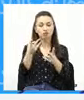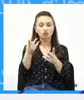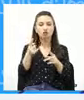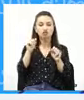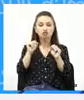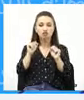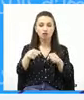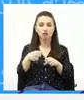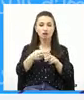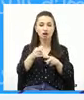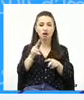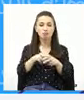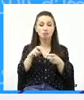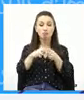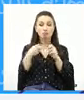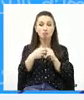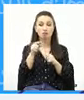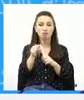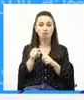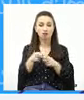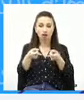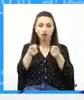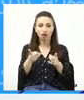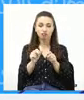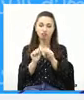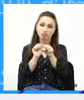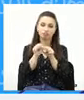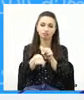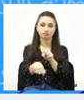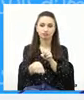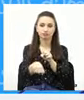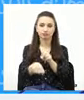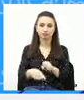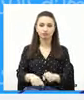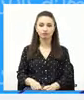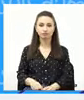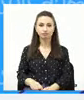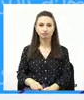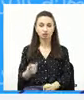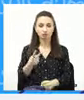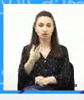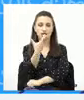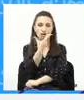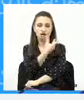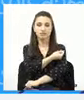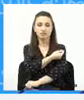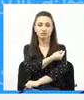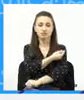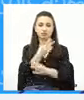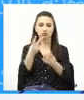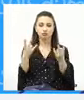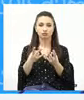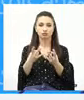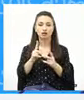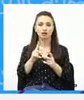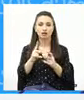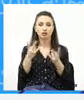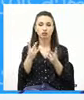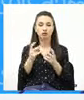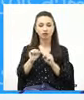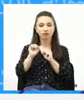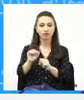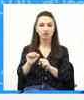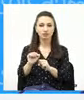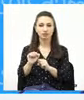შევძლებთ ამ გამოწვევას ღირსეულად გაუმკლავდეთ. Ავიცრათ, რათა